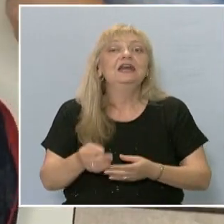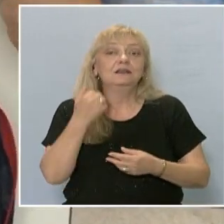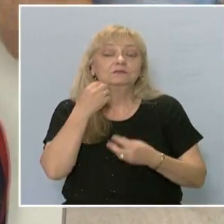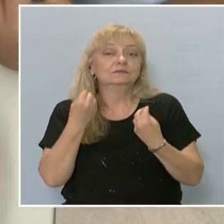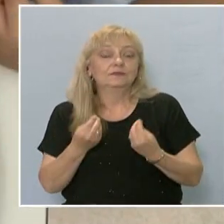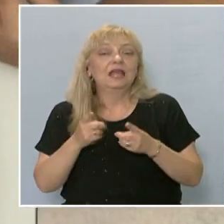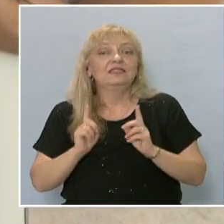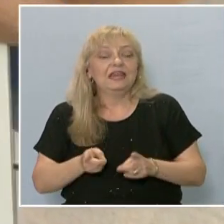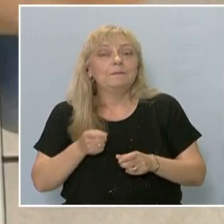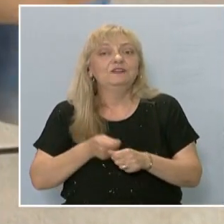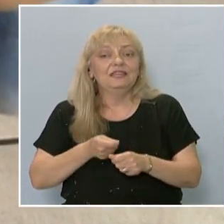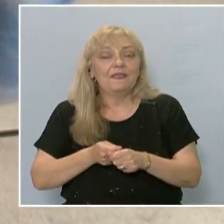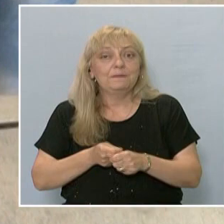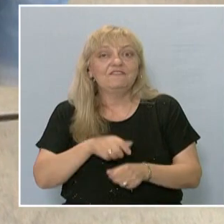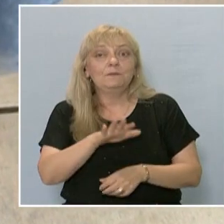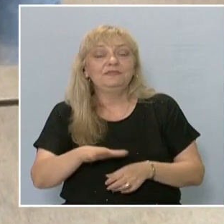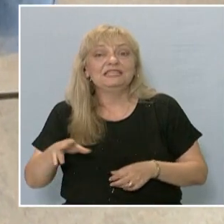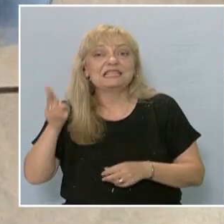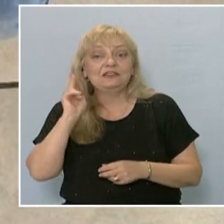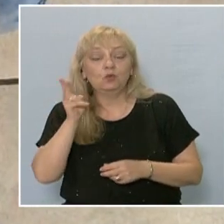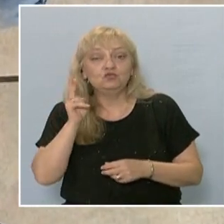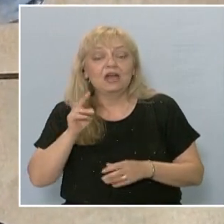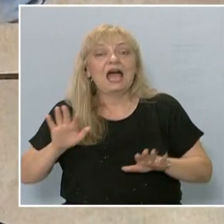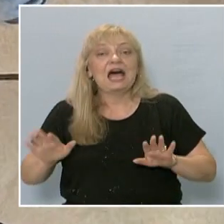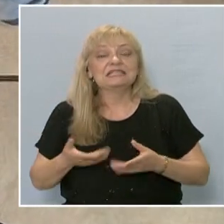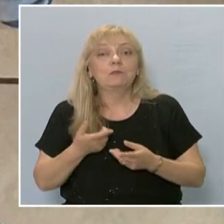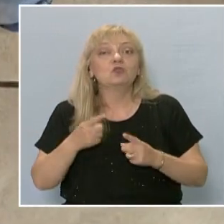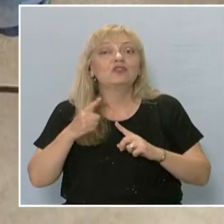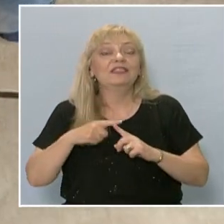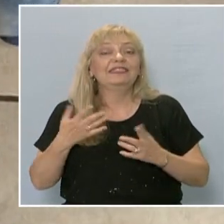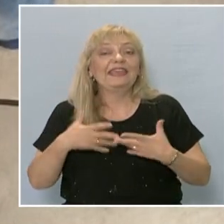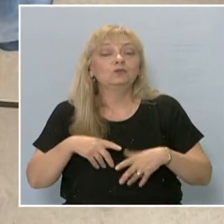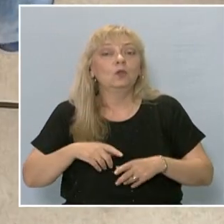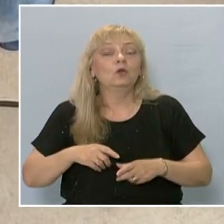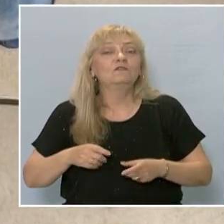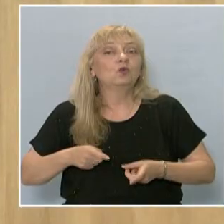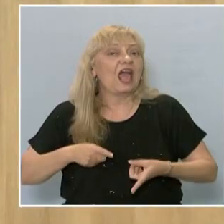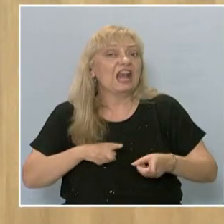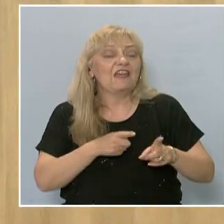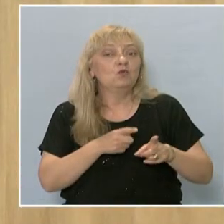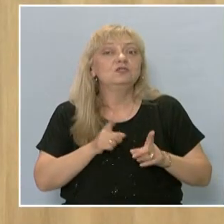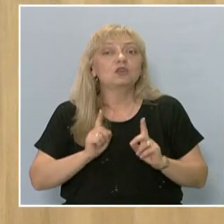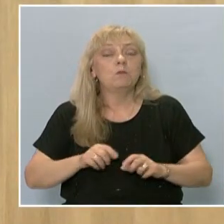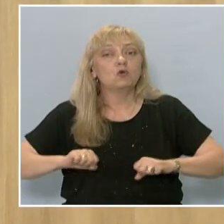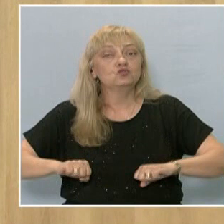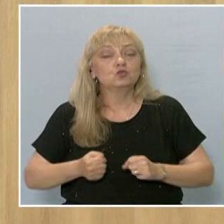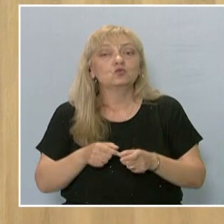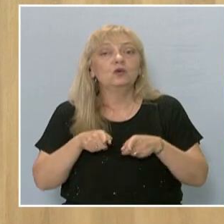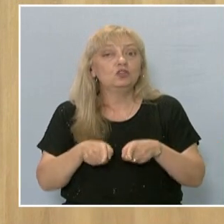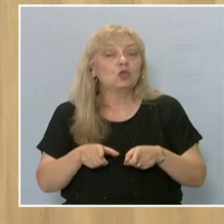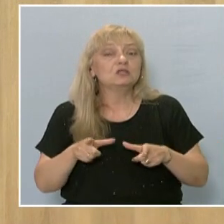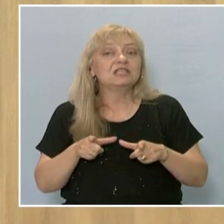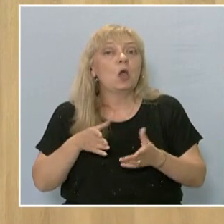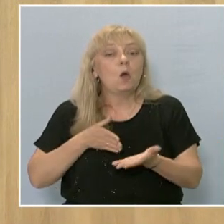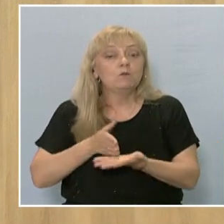просто трябва да направим децата учители а започналата технологична революция може да ускори този процес може би много хора ще им се наложи да